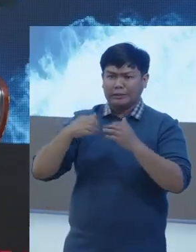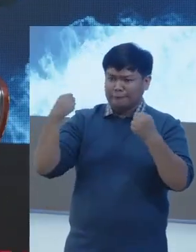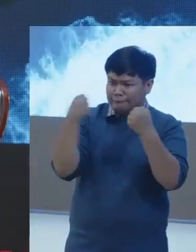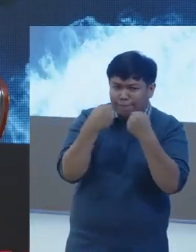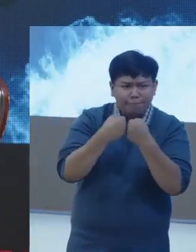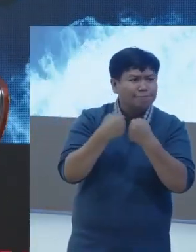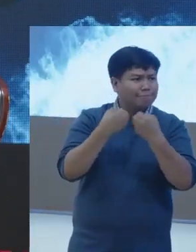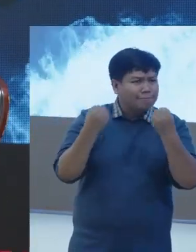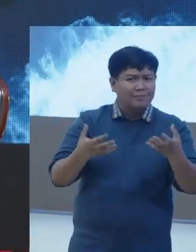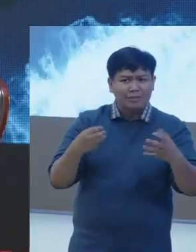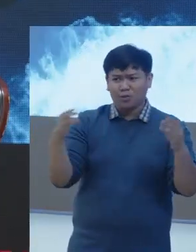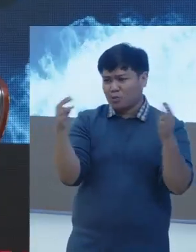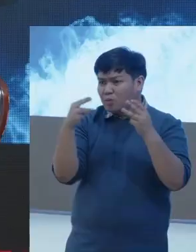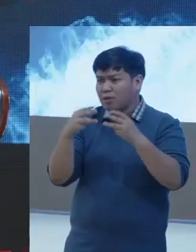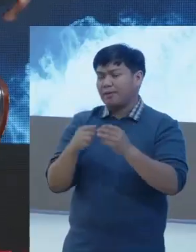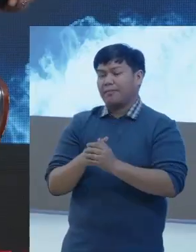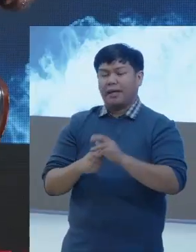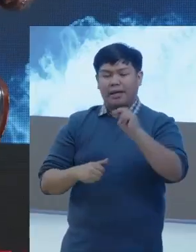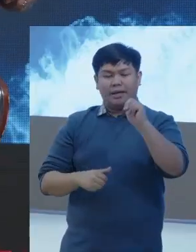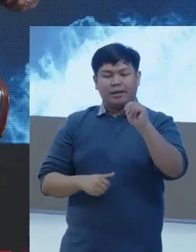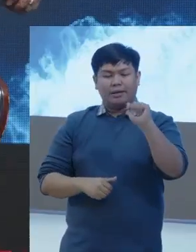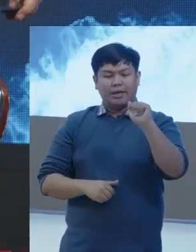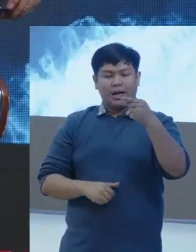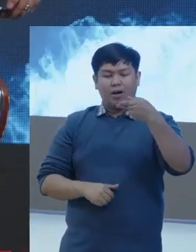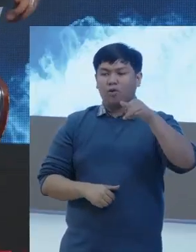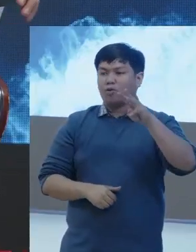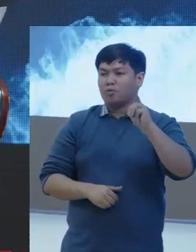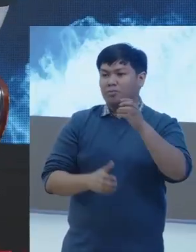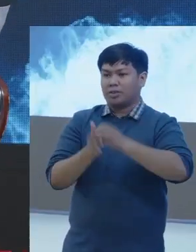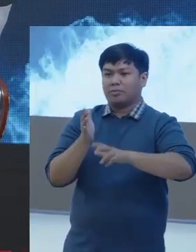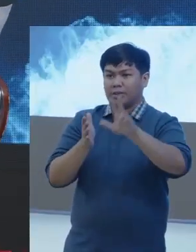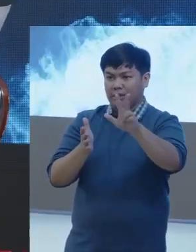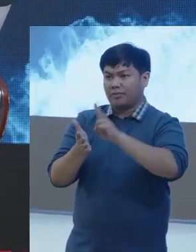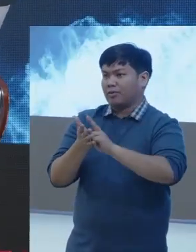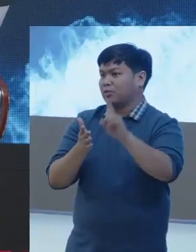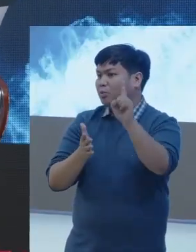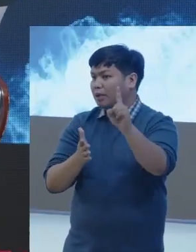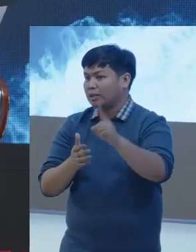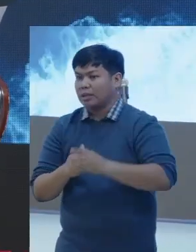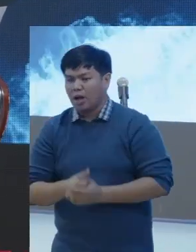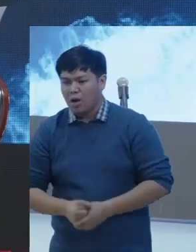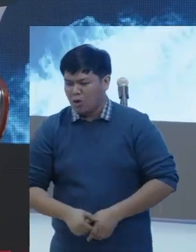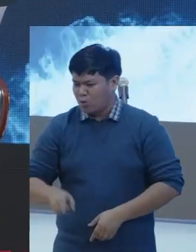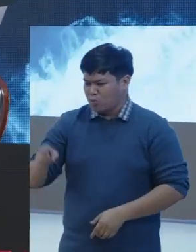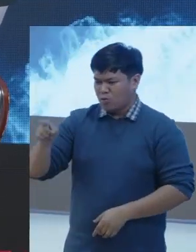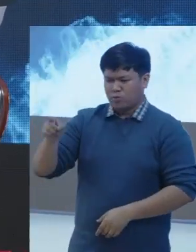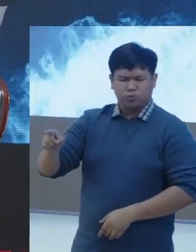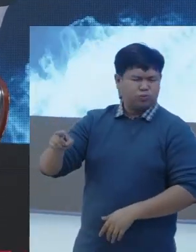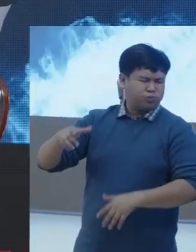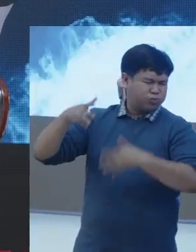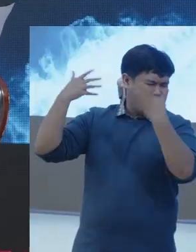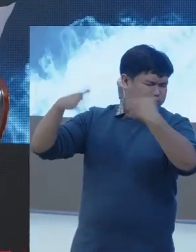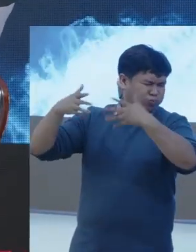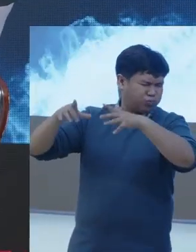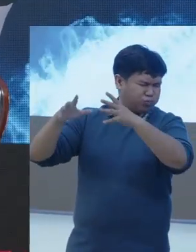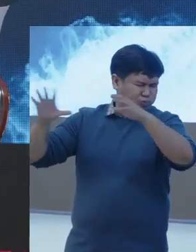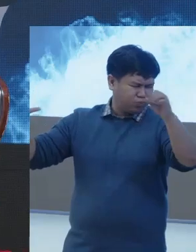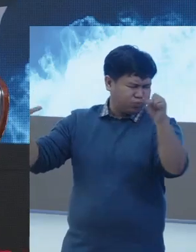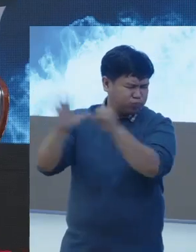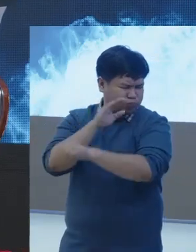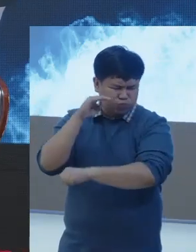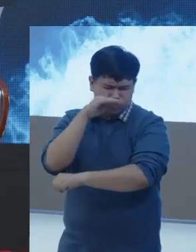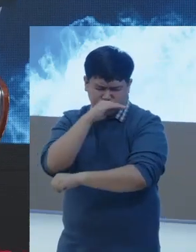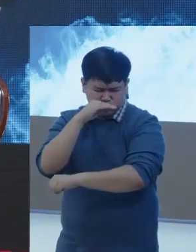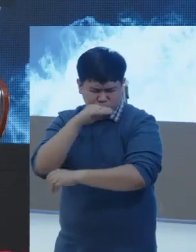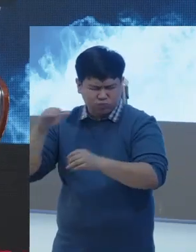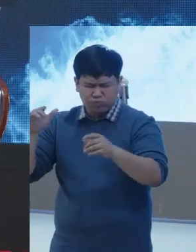Sa Nahum chapter 3 verse 1, sabi doon, "Woe to the bloody city, all full of lies and